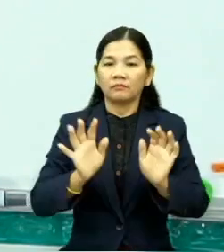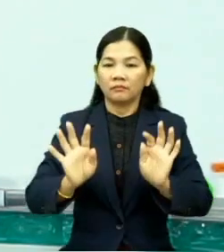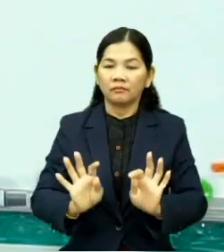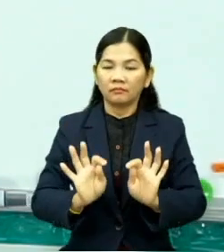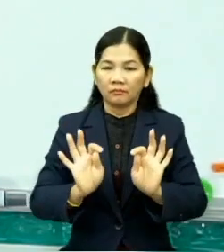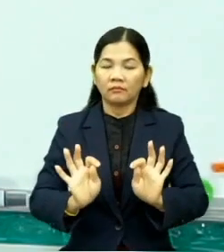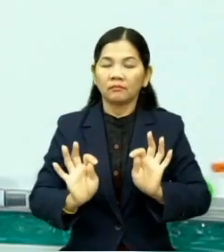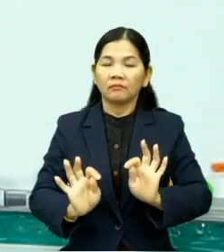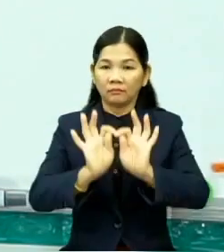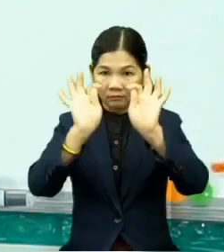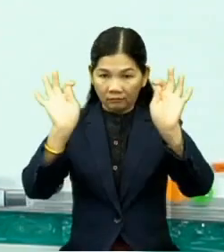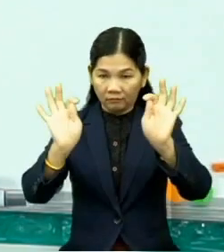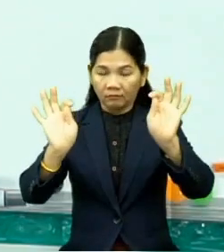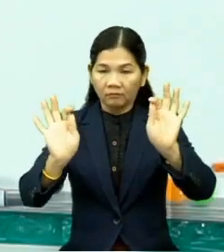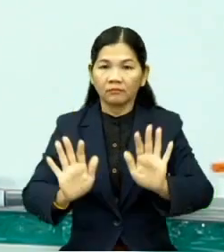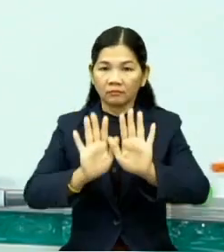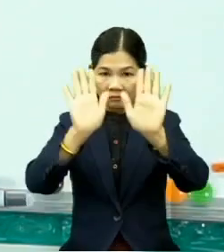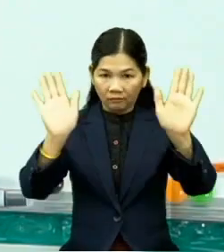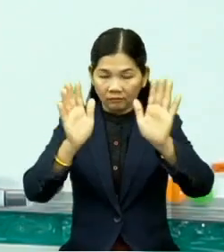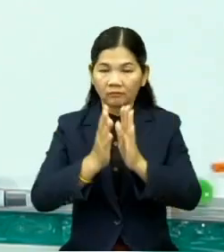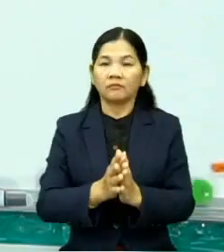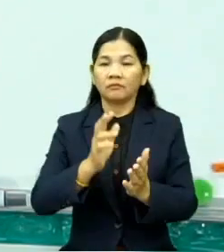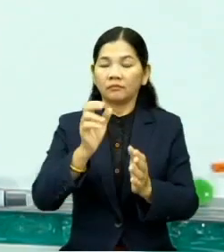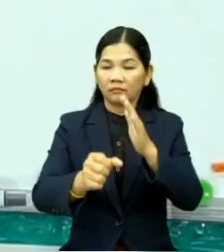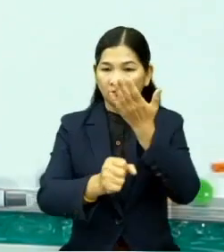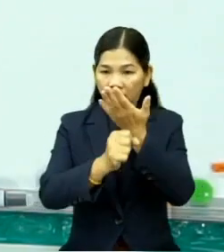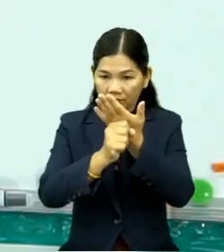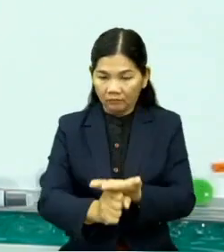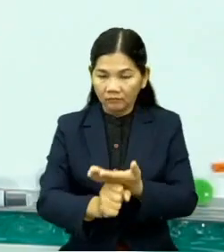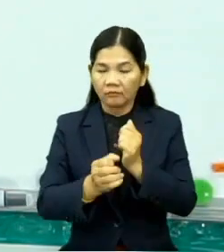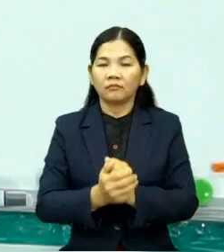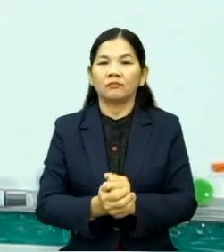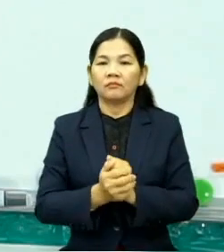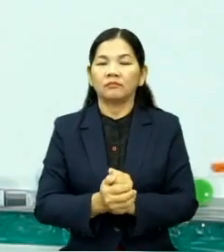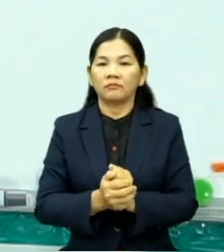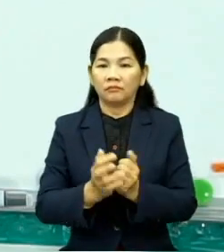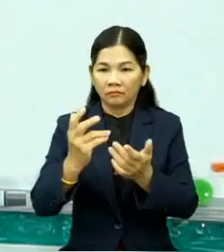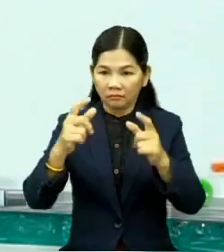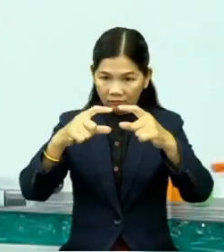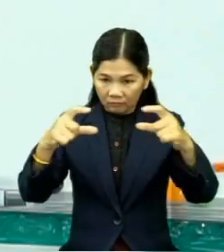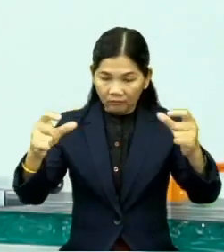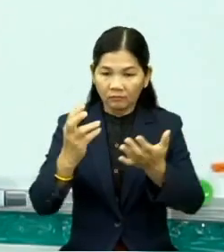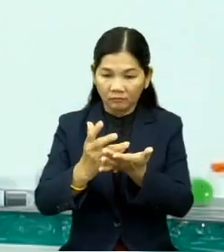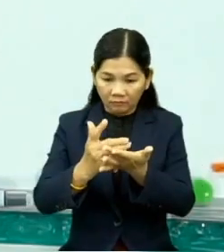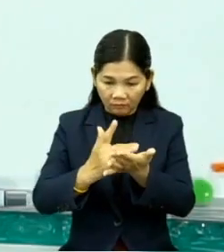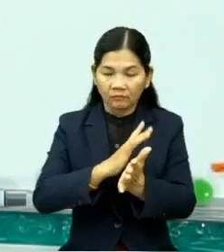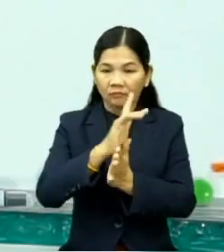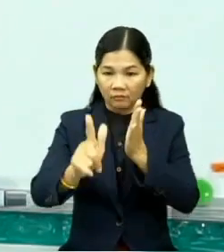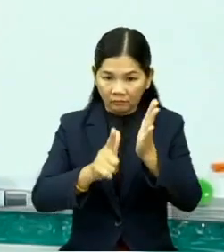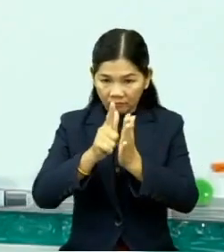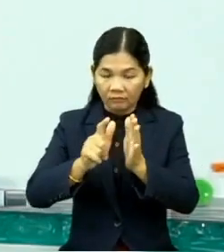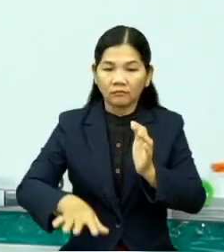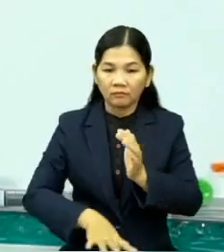សាលសម្រាប់តម្កល់ទុកជាអត្តសញ្ញាណជាតិ